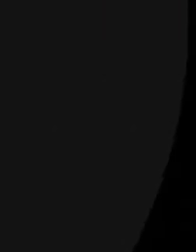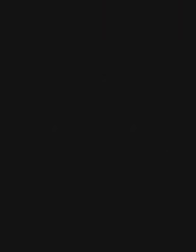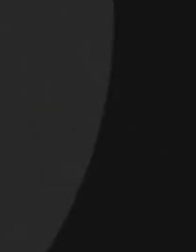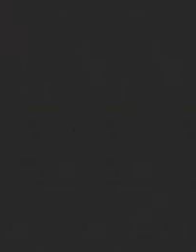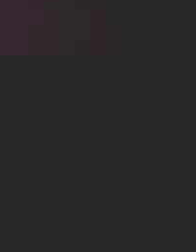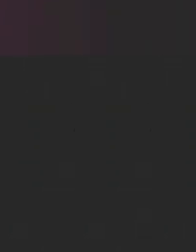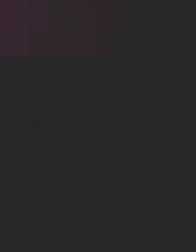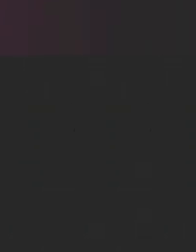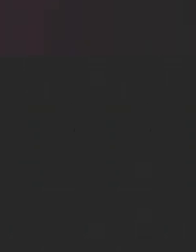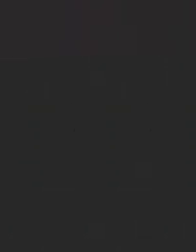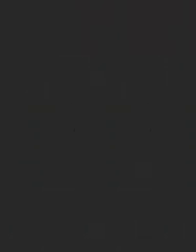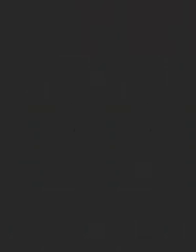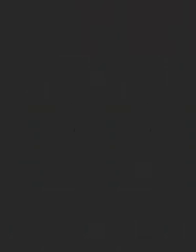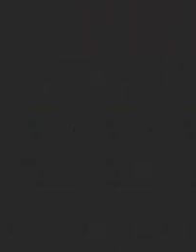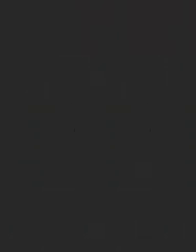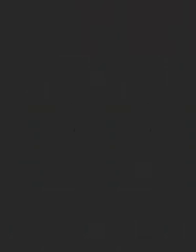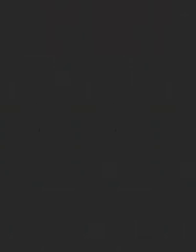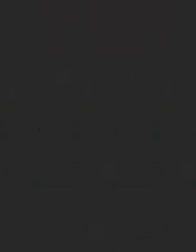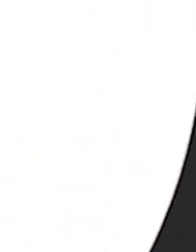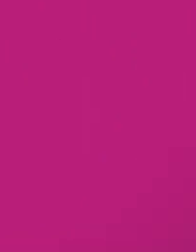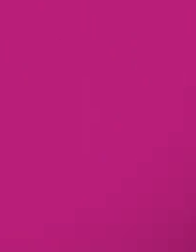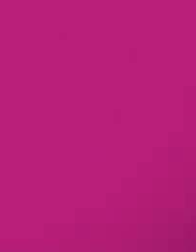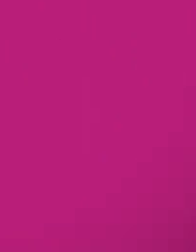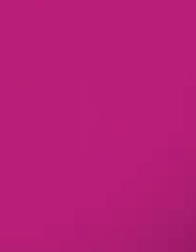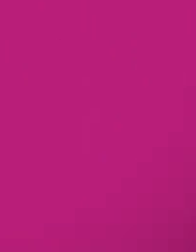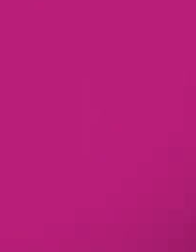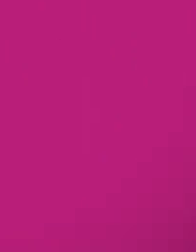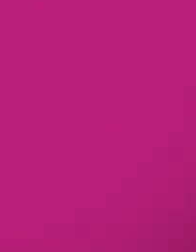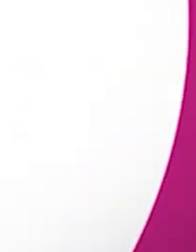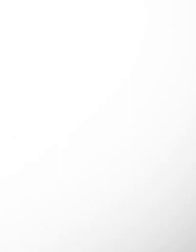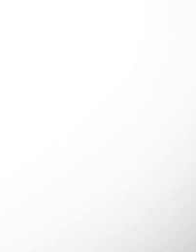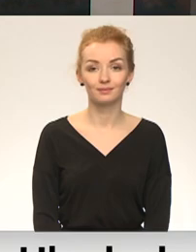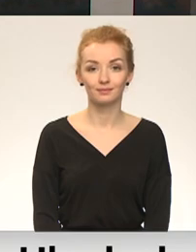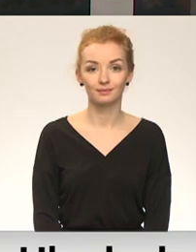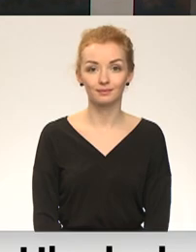Re! Viss ēters ir te!